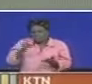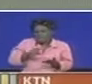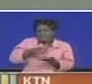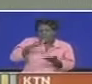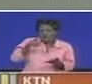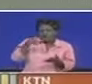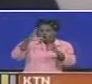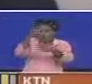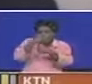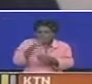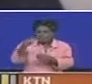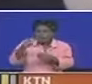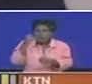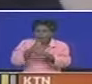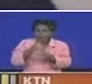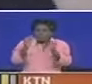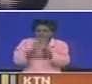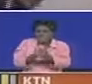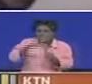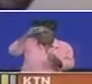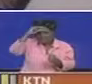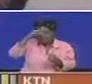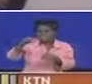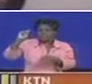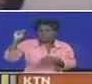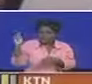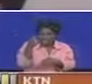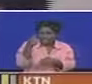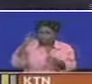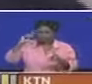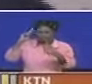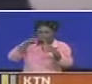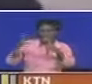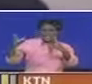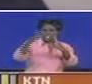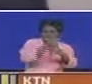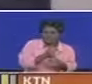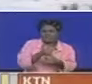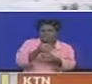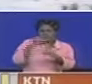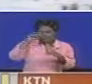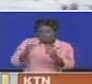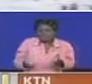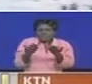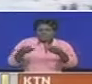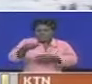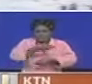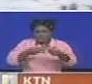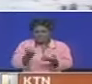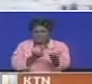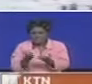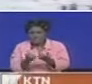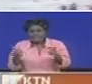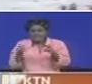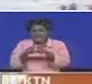shirika lake litazidi kushirikiana na serikali ya Kenya kutimiza malengo yake na marekebisho yanayolenga kukuza maendeleo na uchumi.